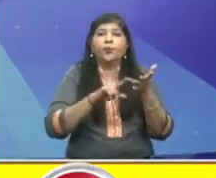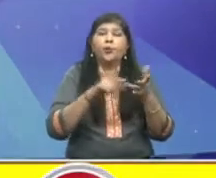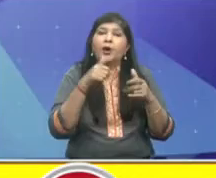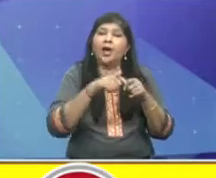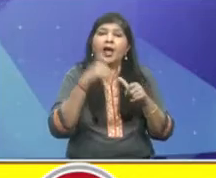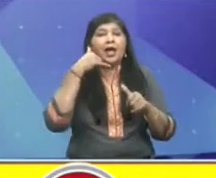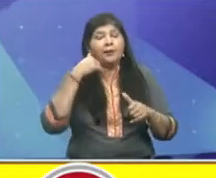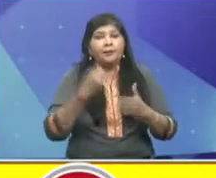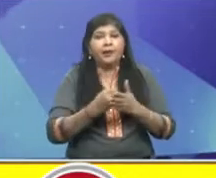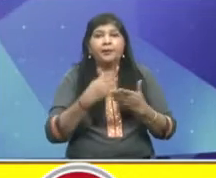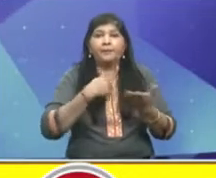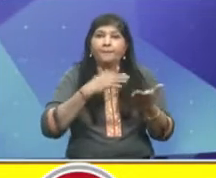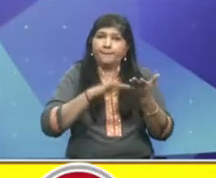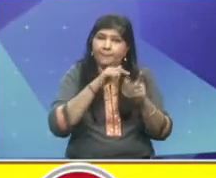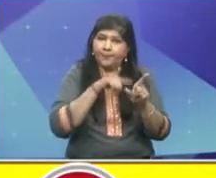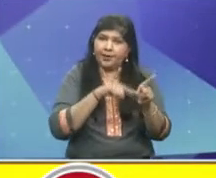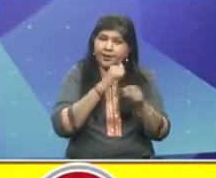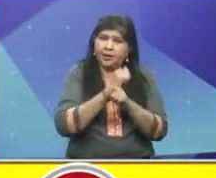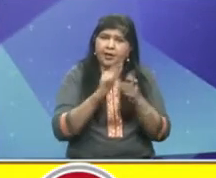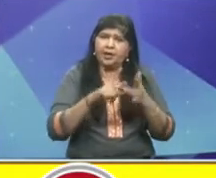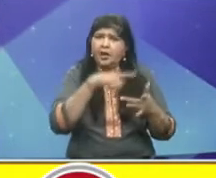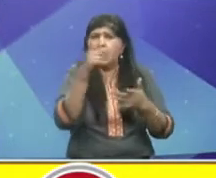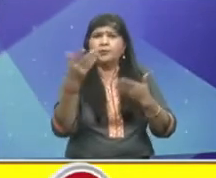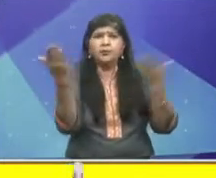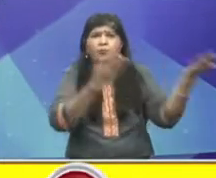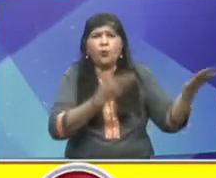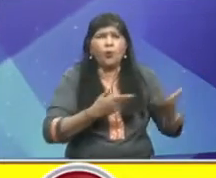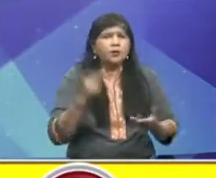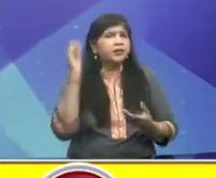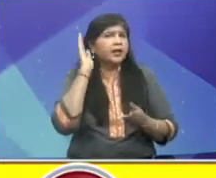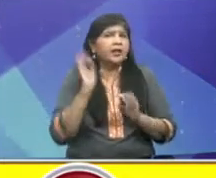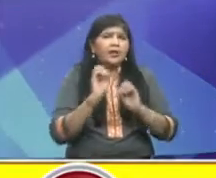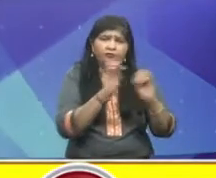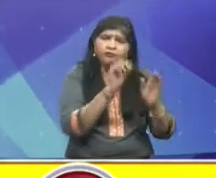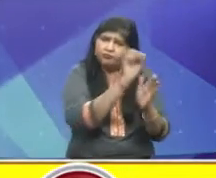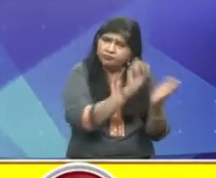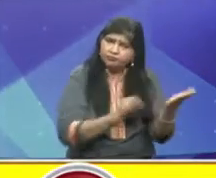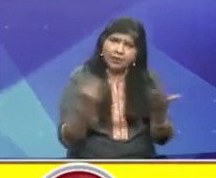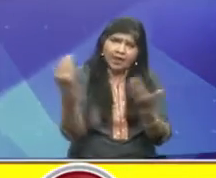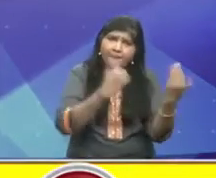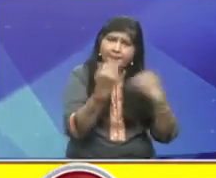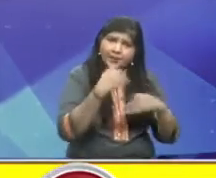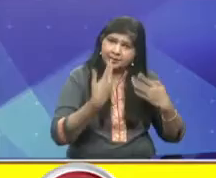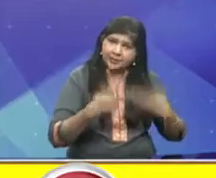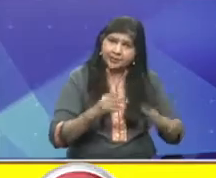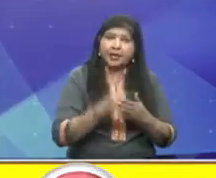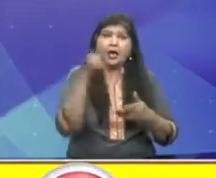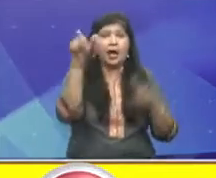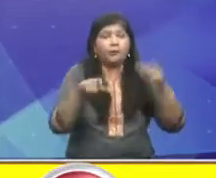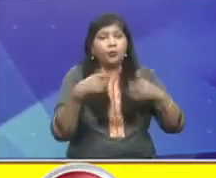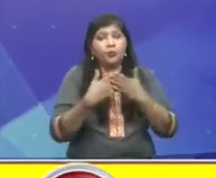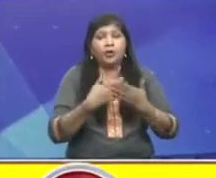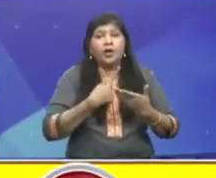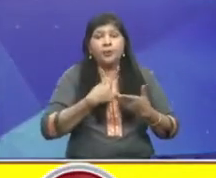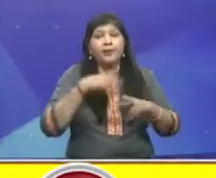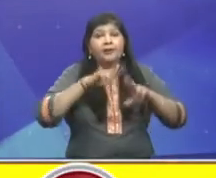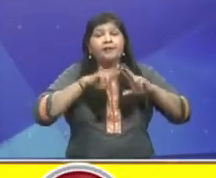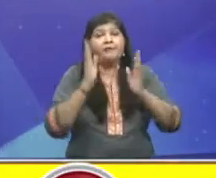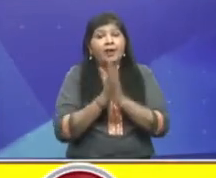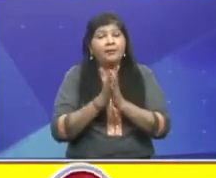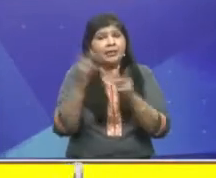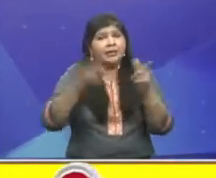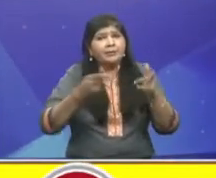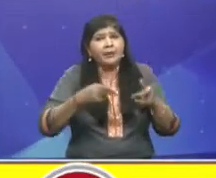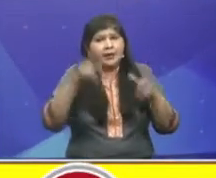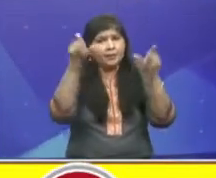गॉव पर आप सबके ढेर सारे सुझाव भी मिले हैं। आप लोगों ने मुझे अपने परिवार का एक